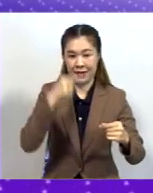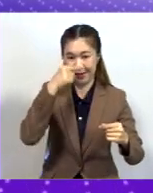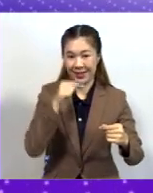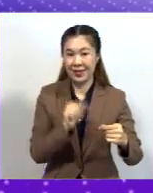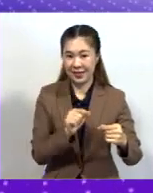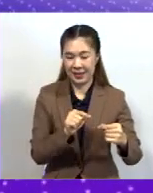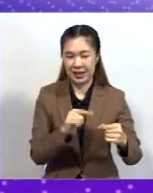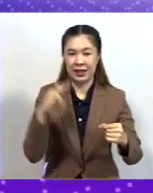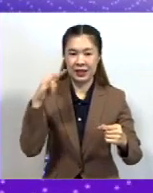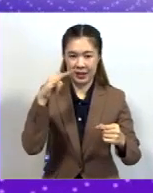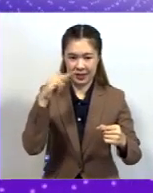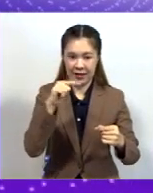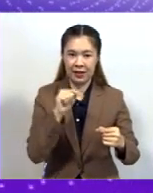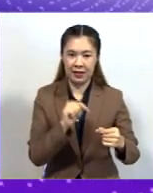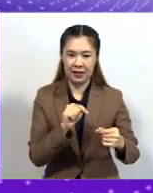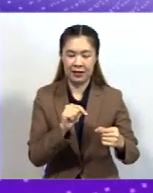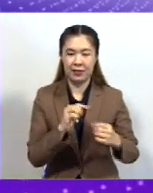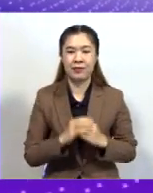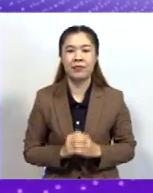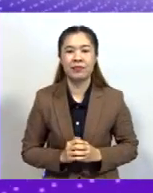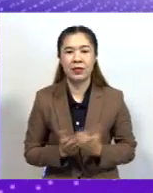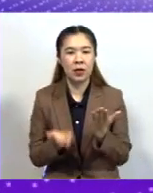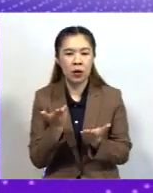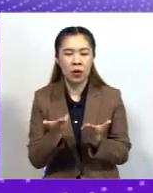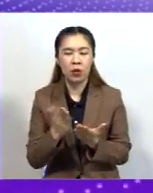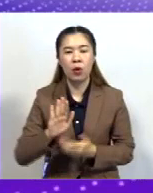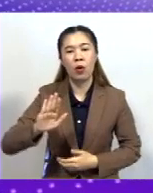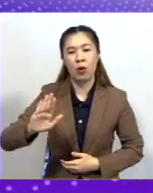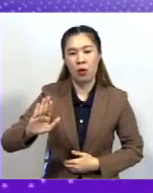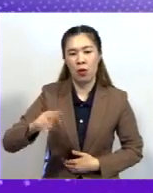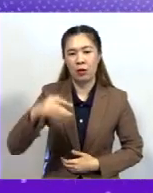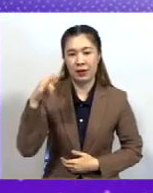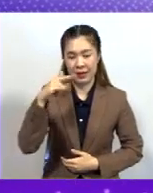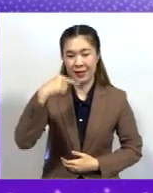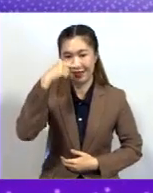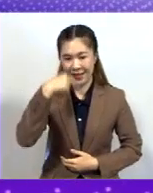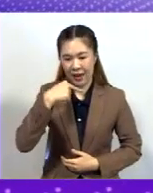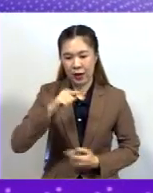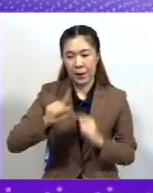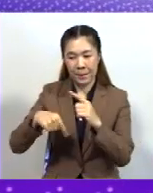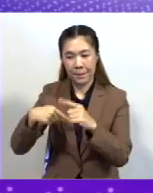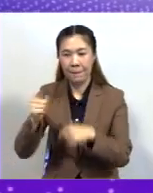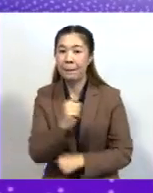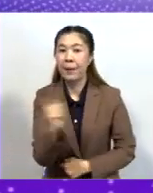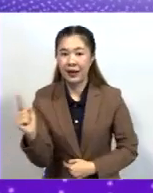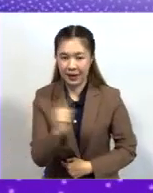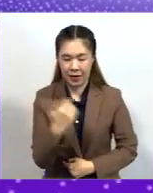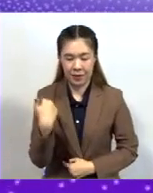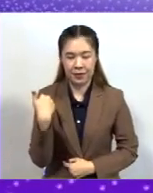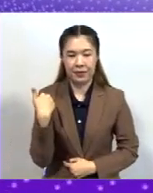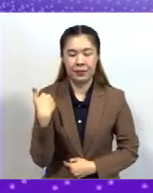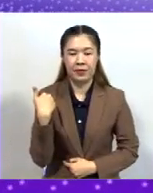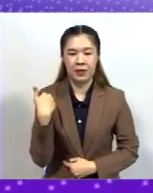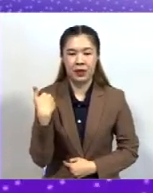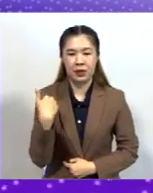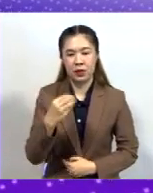ที่เดินทางด้วยการบินไทยและเที่ยวบินร่วมของไทยสมายเส้นทางไปกลับนะคะกรุงเทพโตเกียวทั้งสนามบินนา